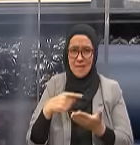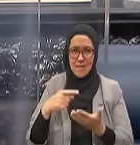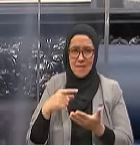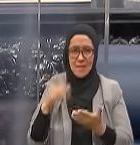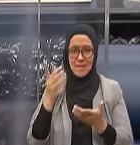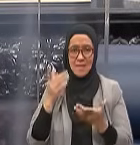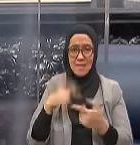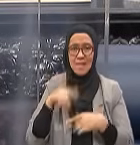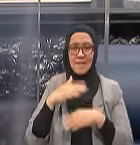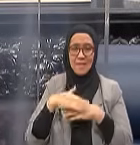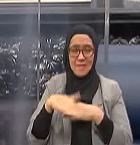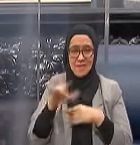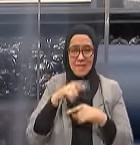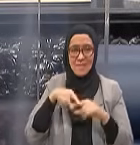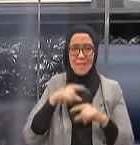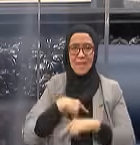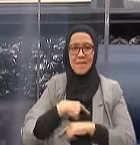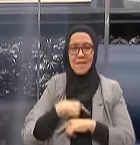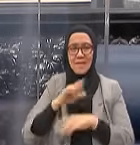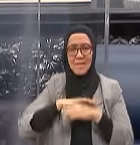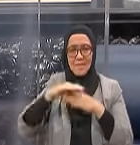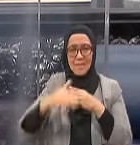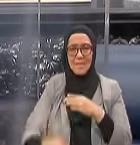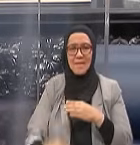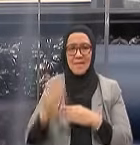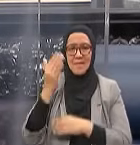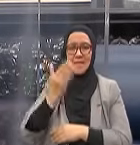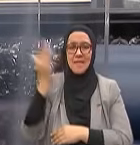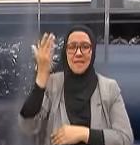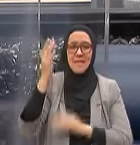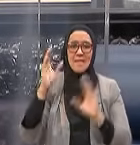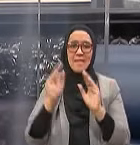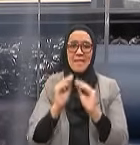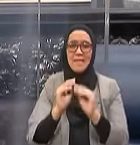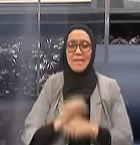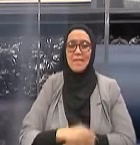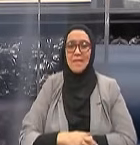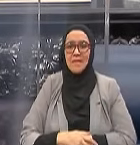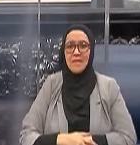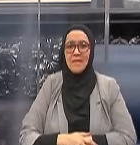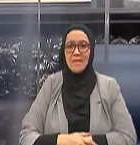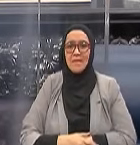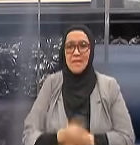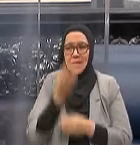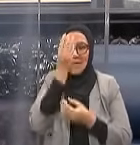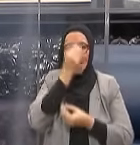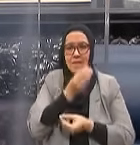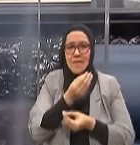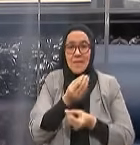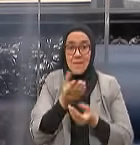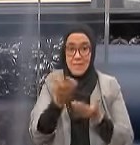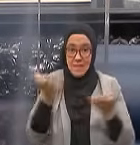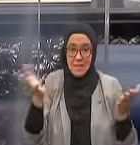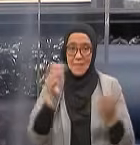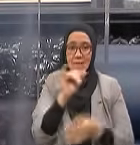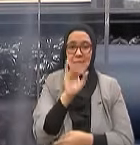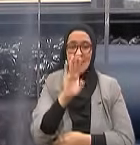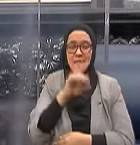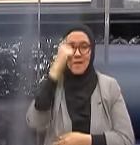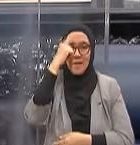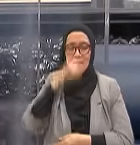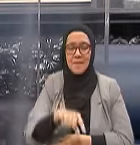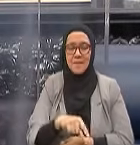selesai bersilang dokumen Al yang belum What dampak polusi tuntutan-tuntutan dan hak-hak